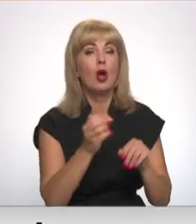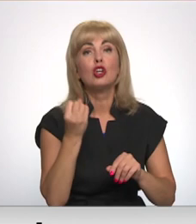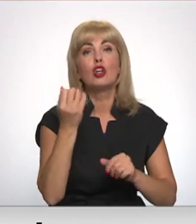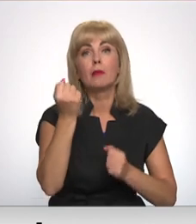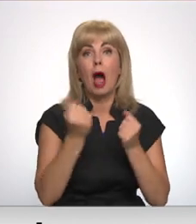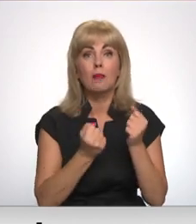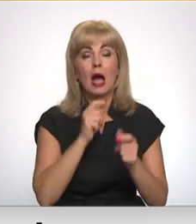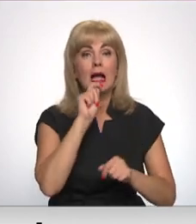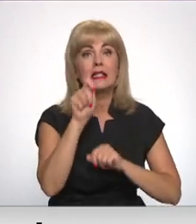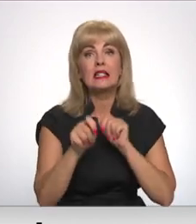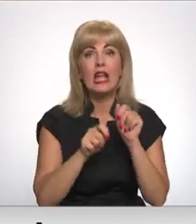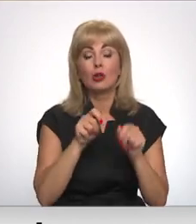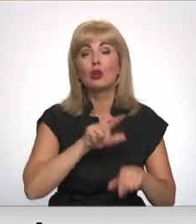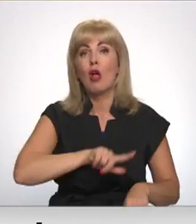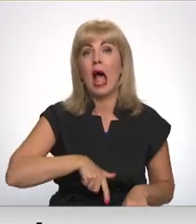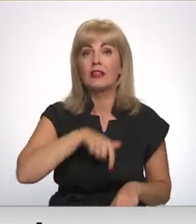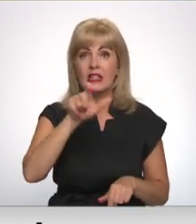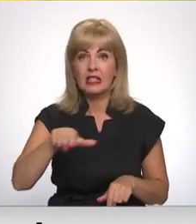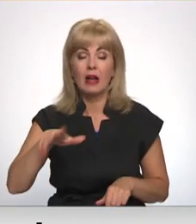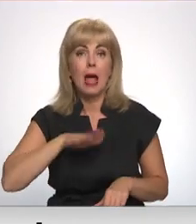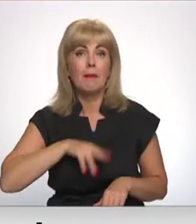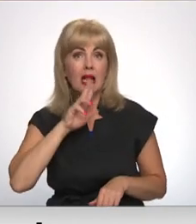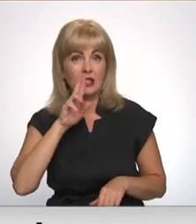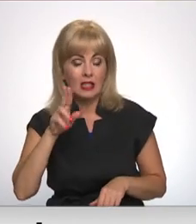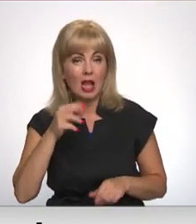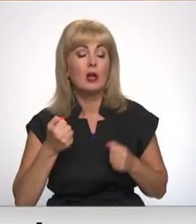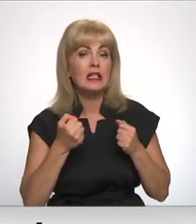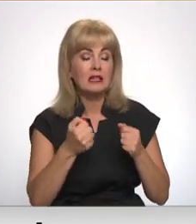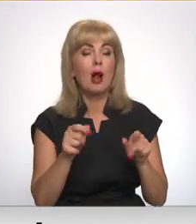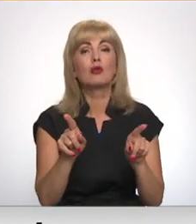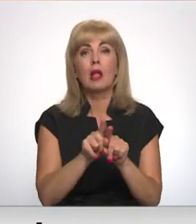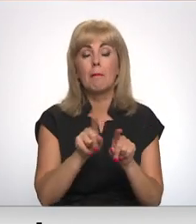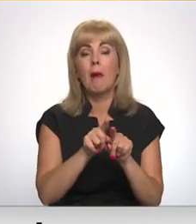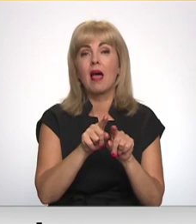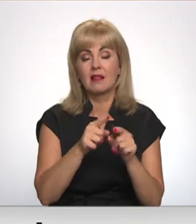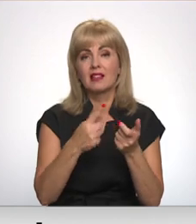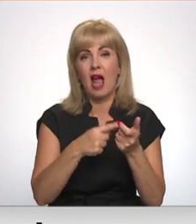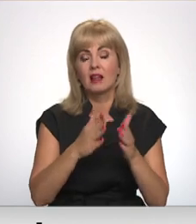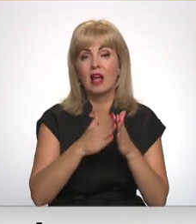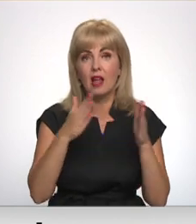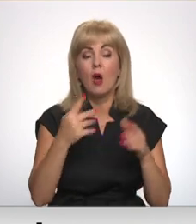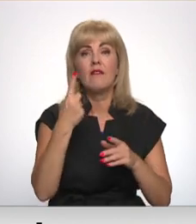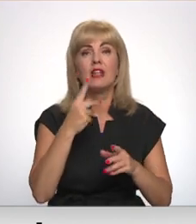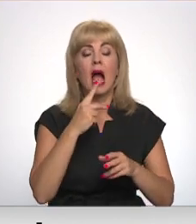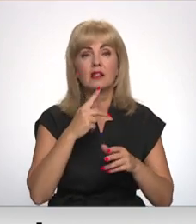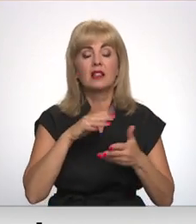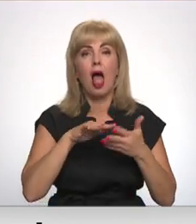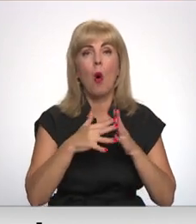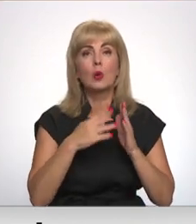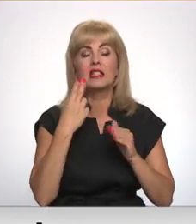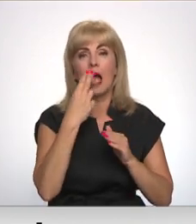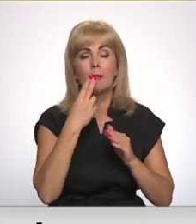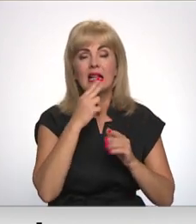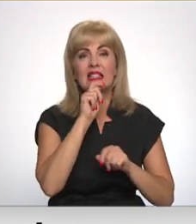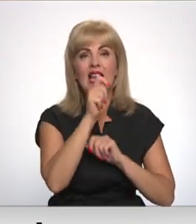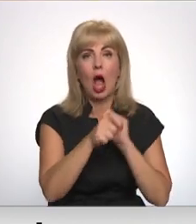ko ziedojuši Latvijas cilvēki. Pēc nedēļas izbrauks aptuveni vēl tikpat daudz. Viena no tām ziedojas lauksaimnieks no Naukšēniem,